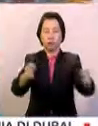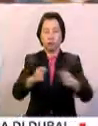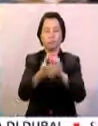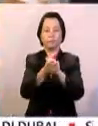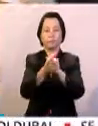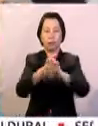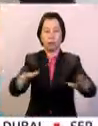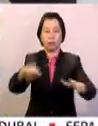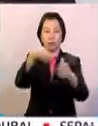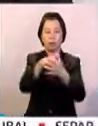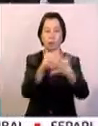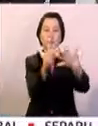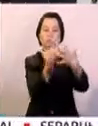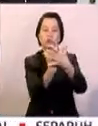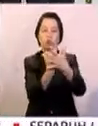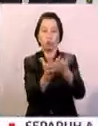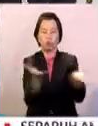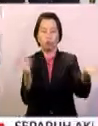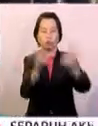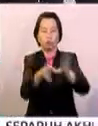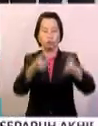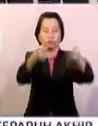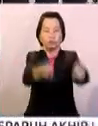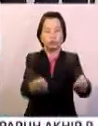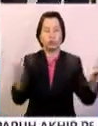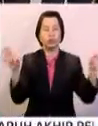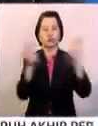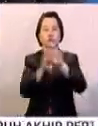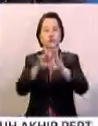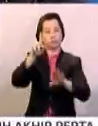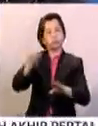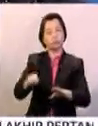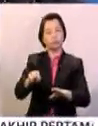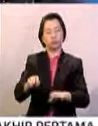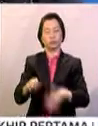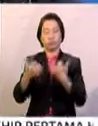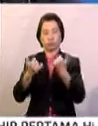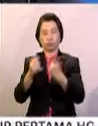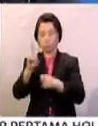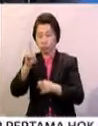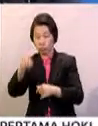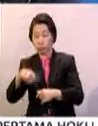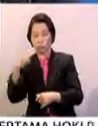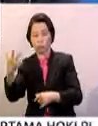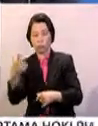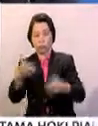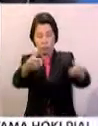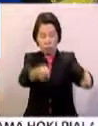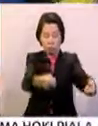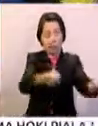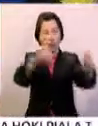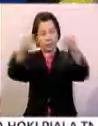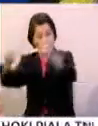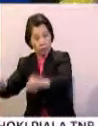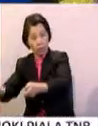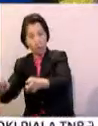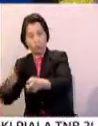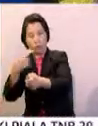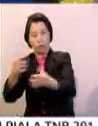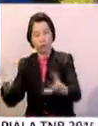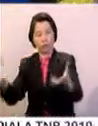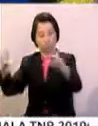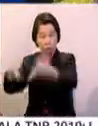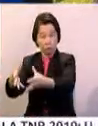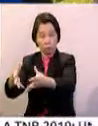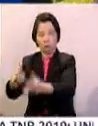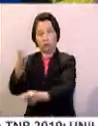selamat, iaitu di lokap Barai Polis. Pada 2 Mac ini, peti undi awal tersebut akan dibawa ke pusat pengiraan undi yang berkelompok